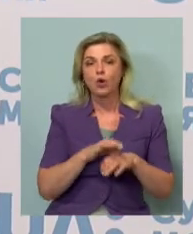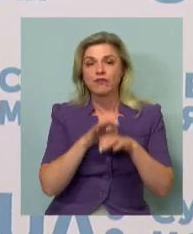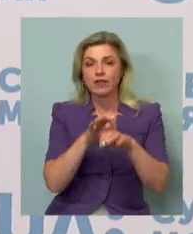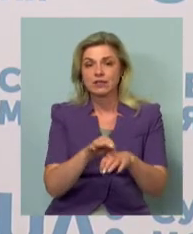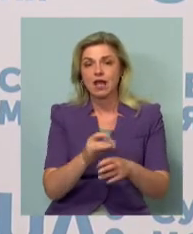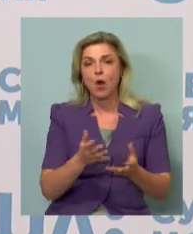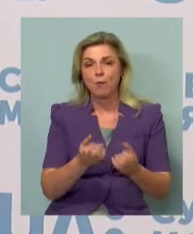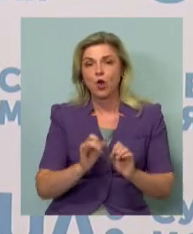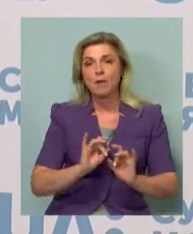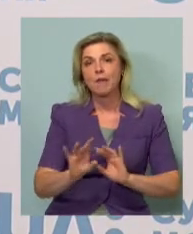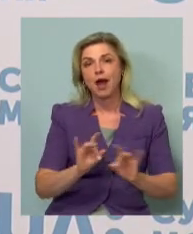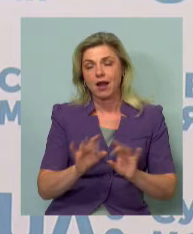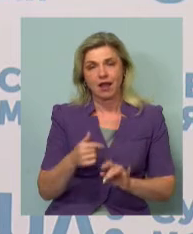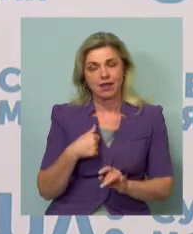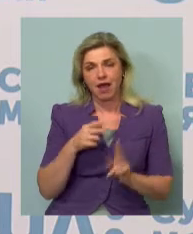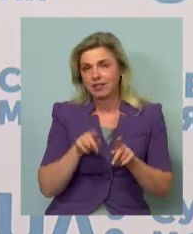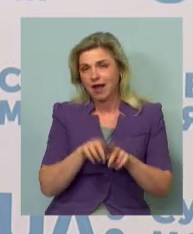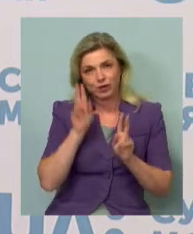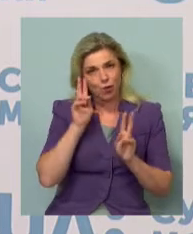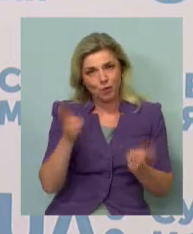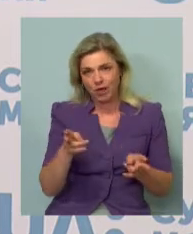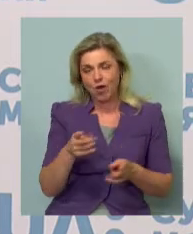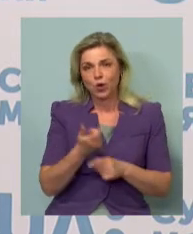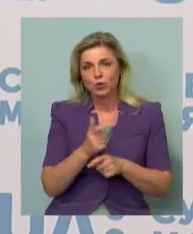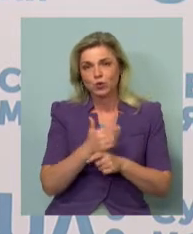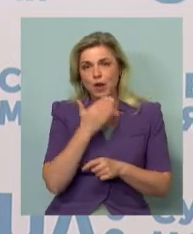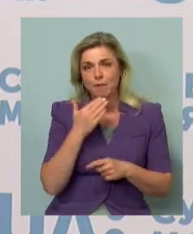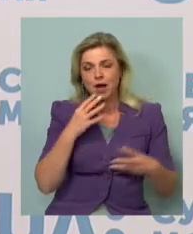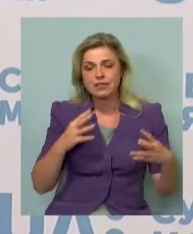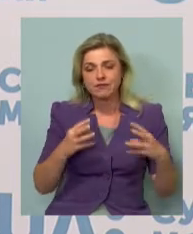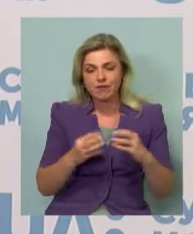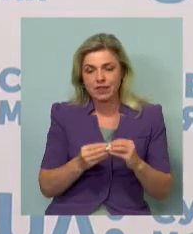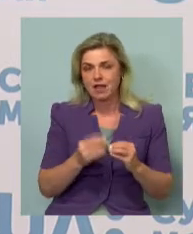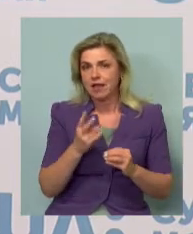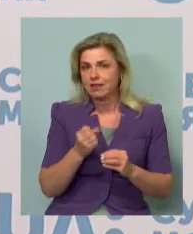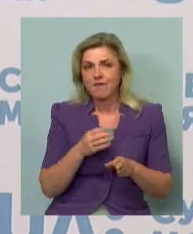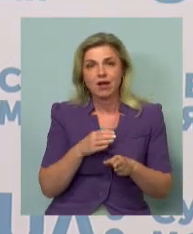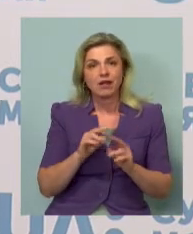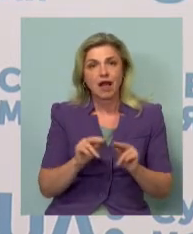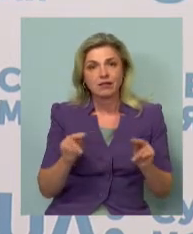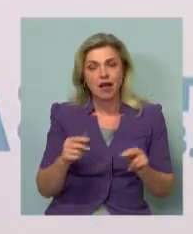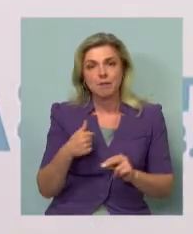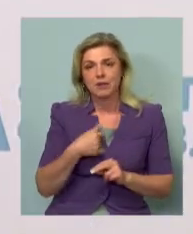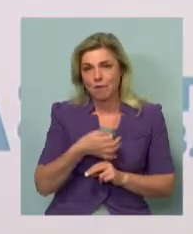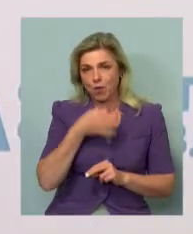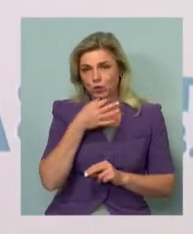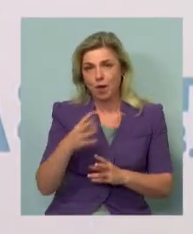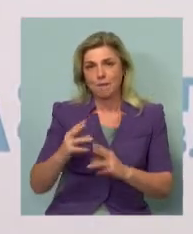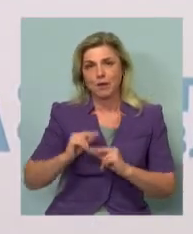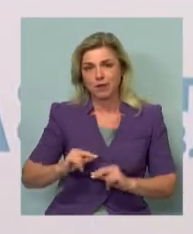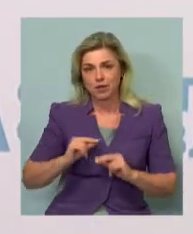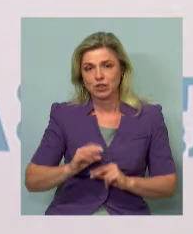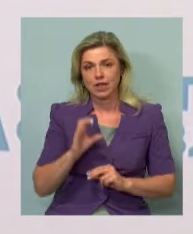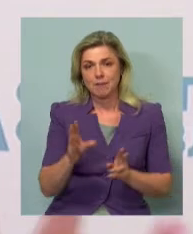отримати піарний шматочок, я так не вмію. Дуже багато звітів і всього не викладається. Але мені подобається співпрацювати